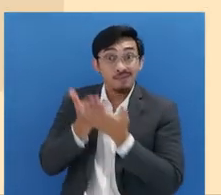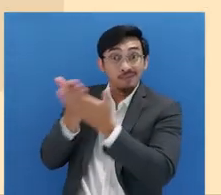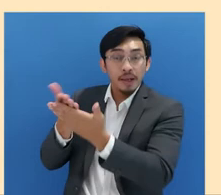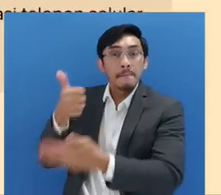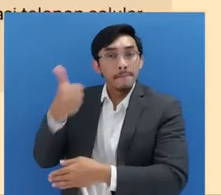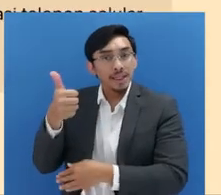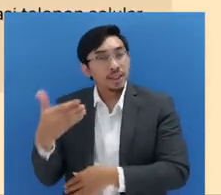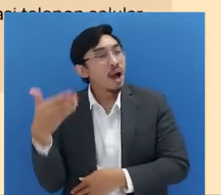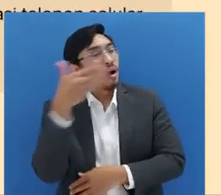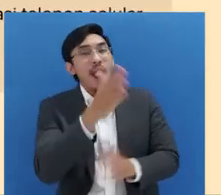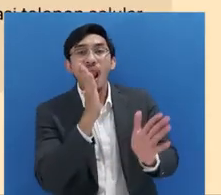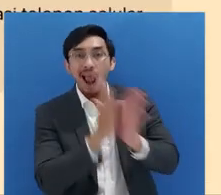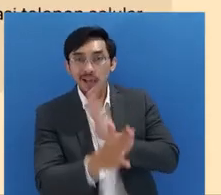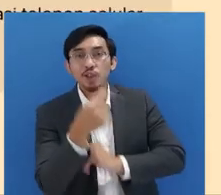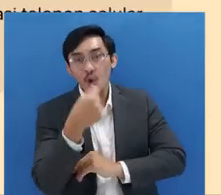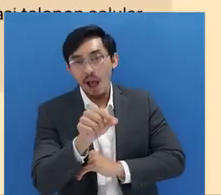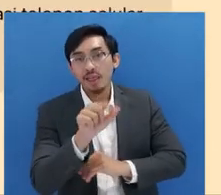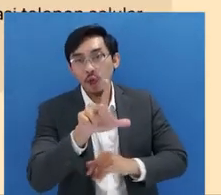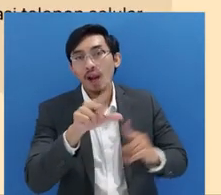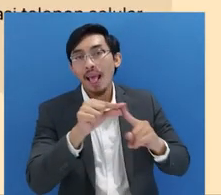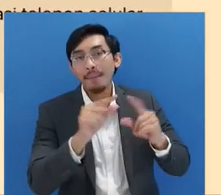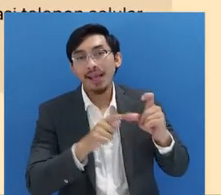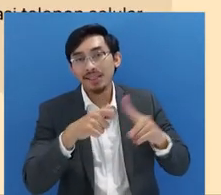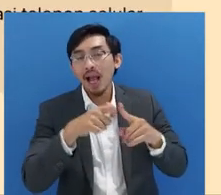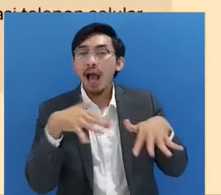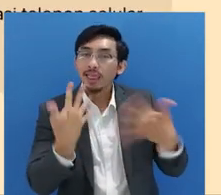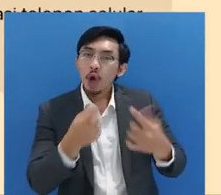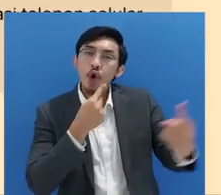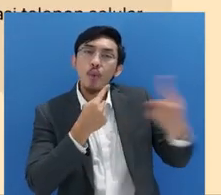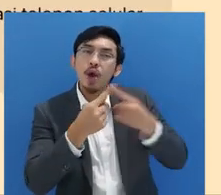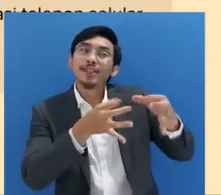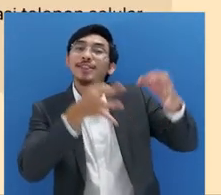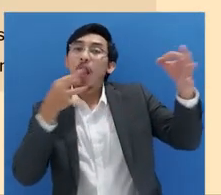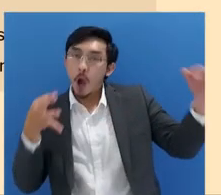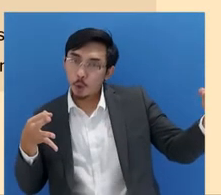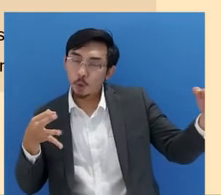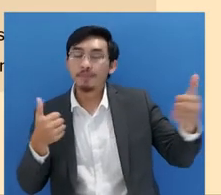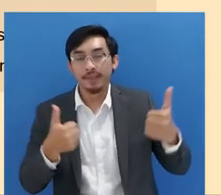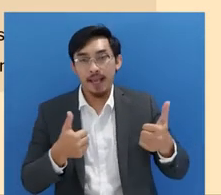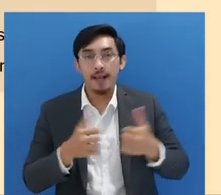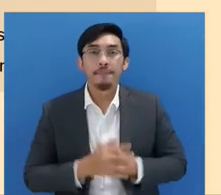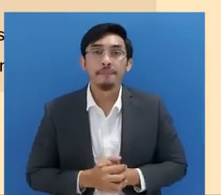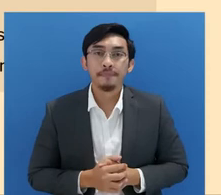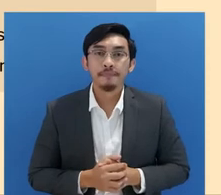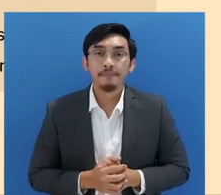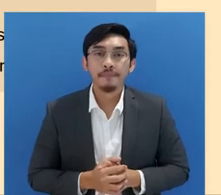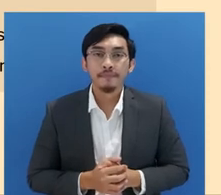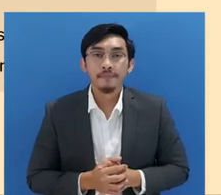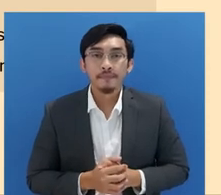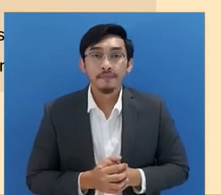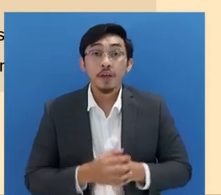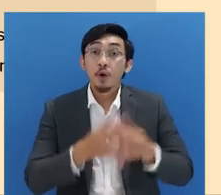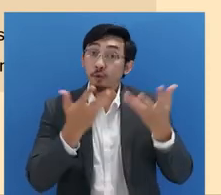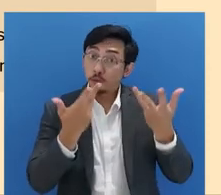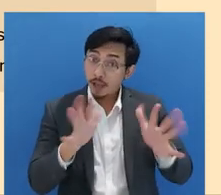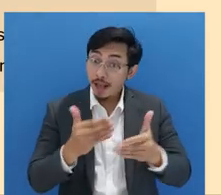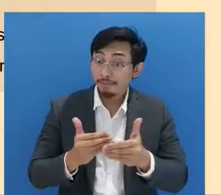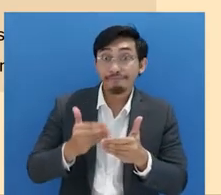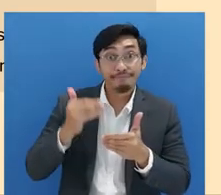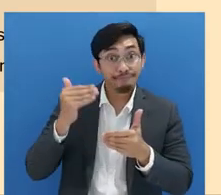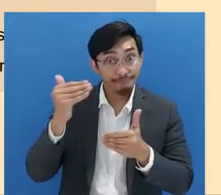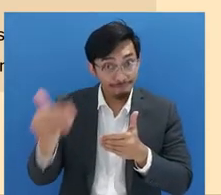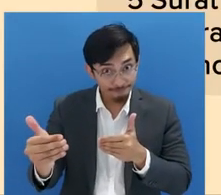Pemohon bisa mendatangi langsung ke kantor LPSK atau lewat sarana komunikasi jarak jauh lainnya. Sesudah